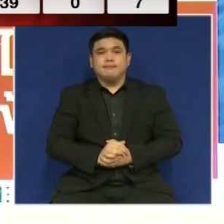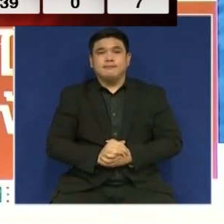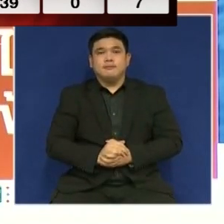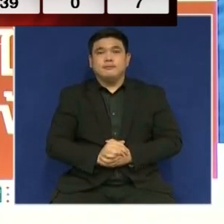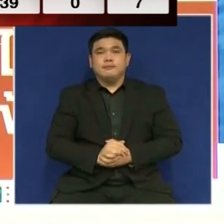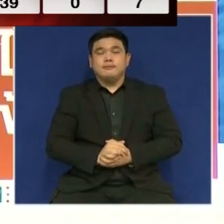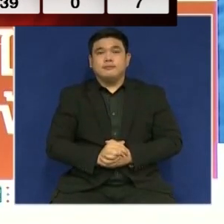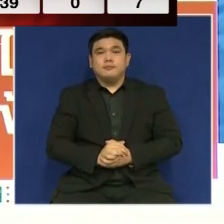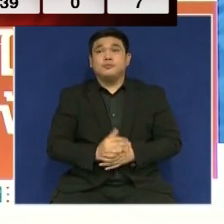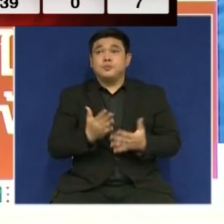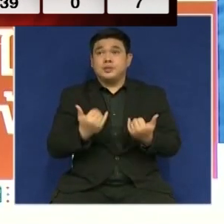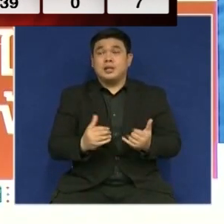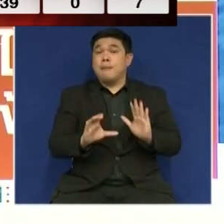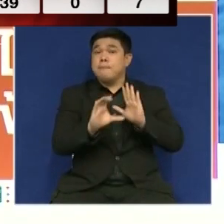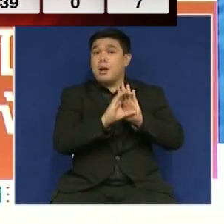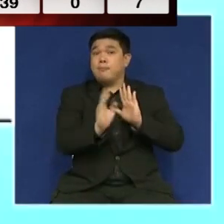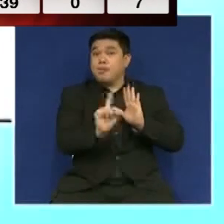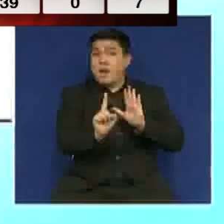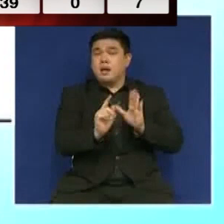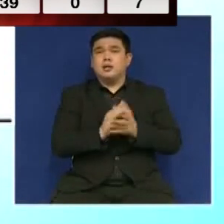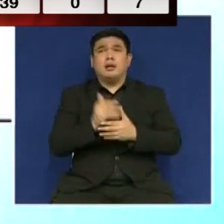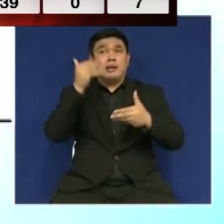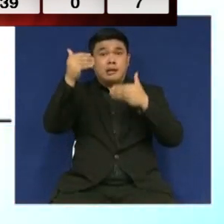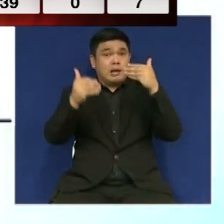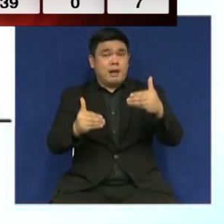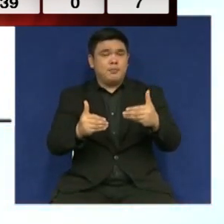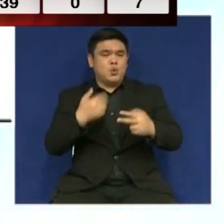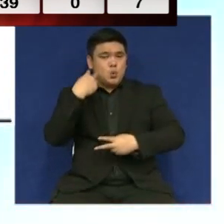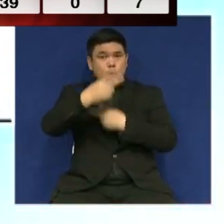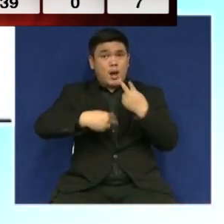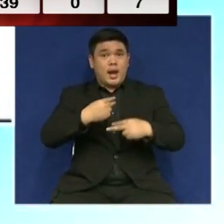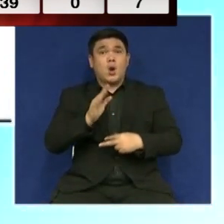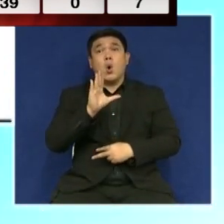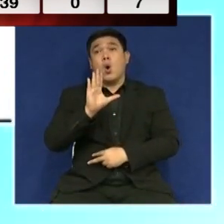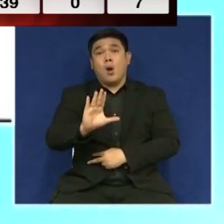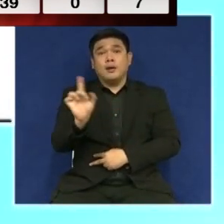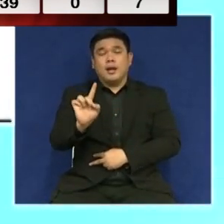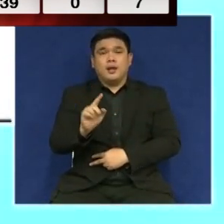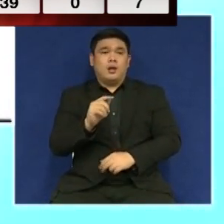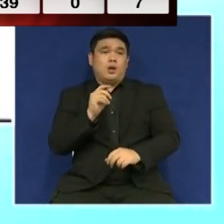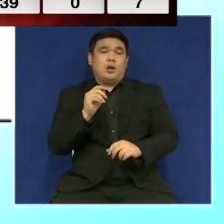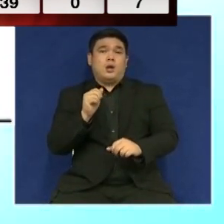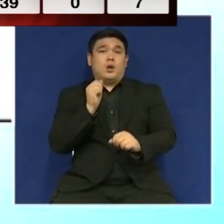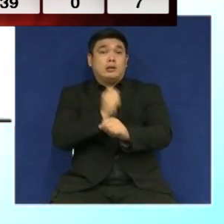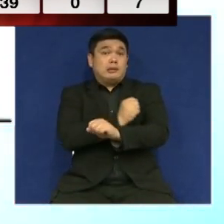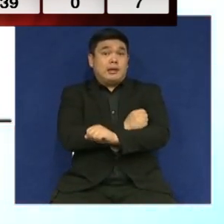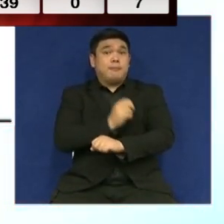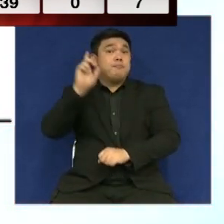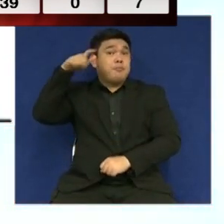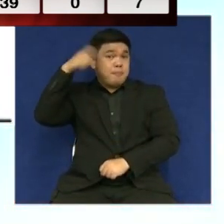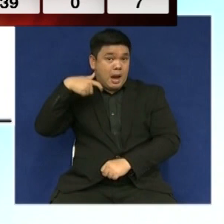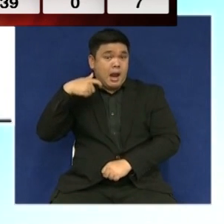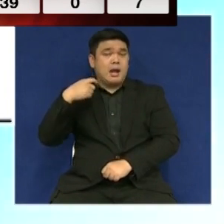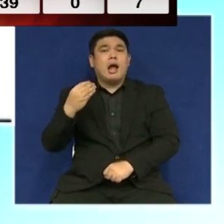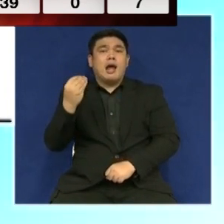สำหรับภาพนี้นะครับก็เป็นกิจกรรมการดูแลสุขภาพของแรงงานต่างด้าวที่พักอาศัยอยู่